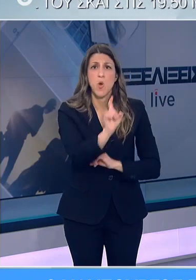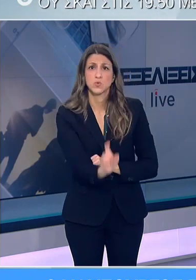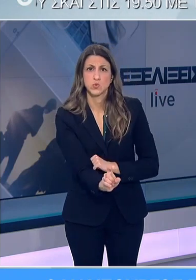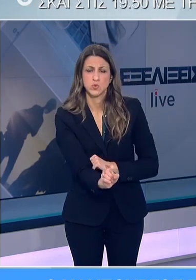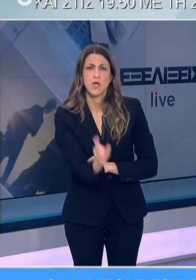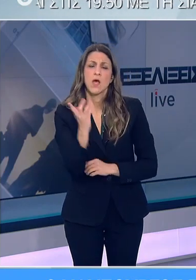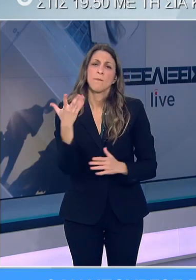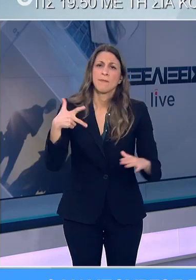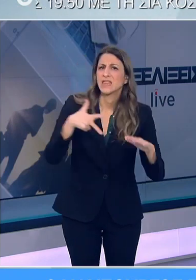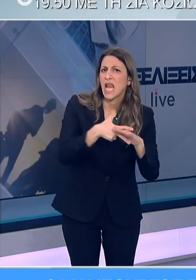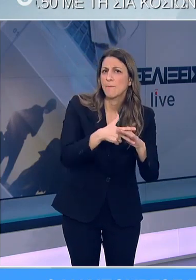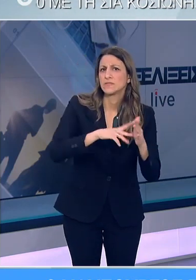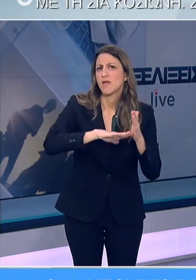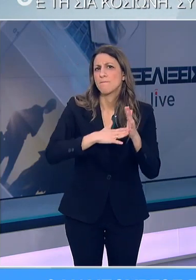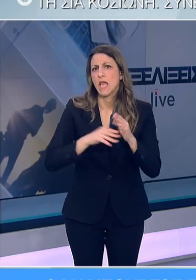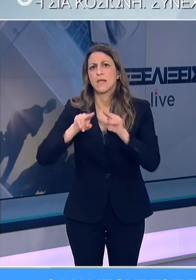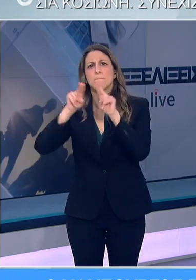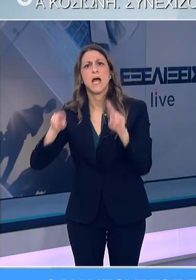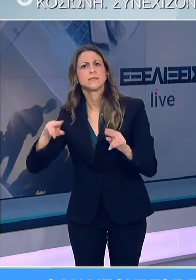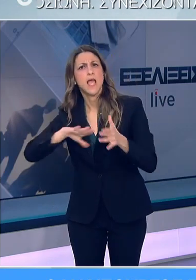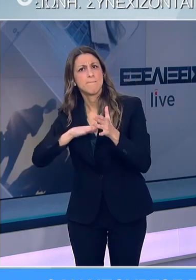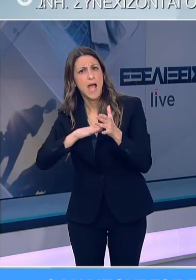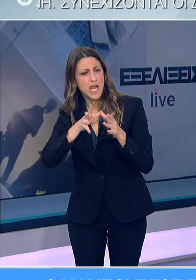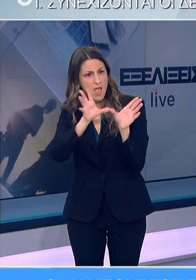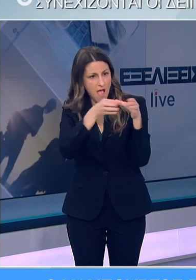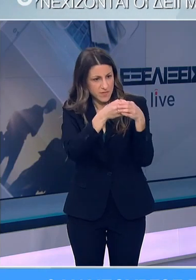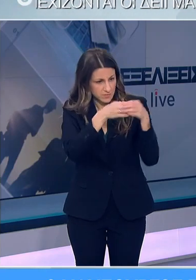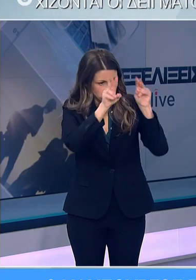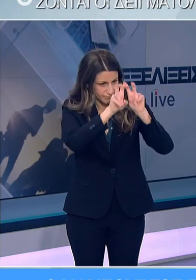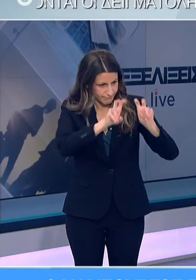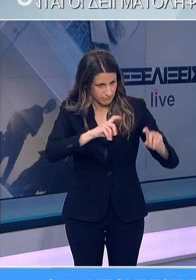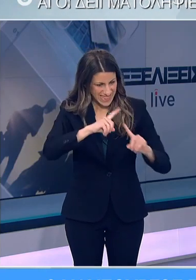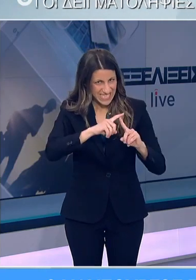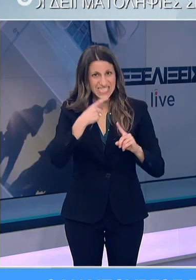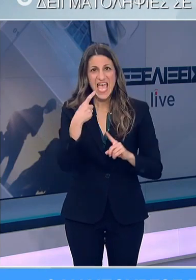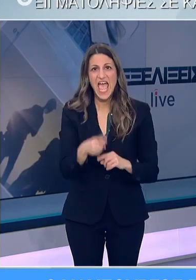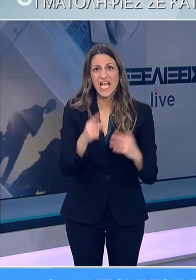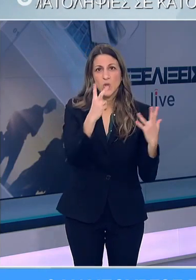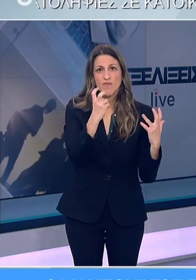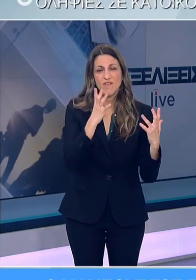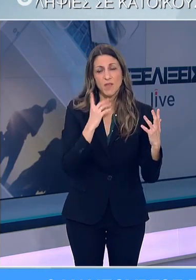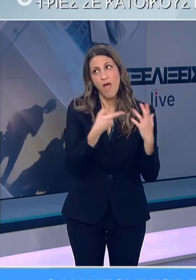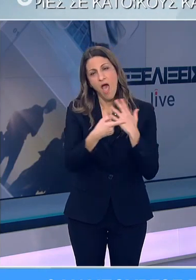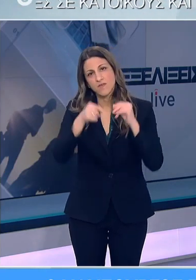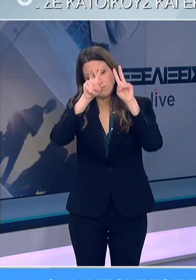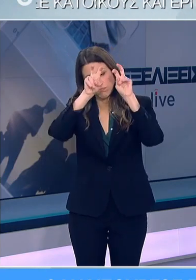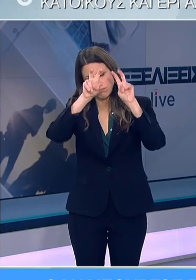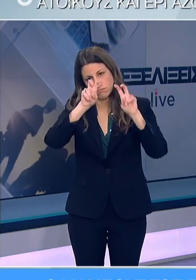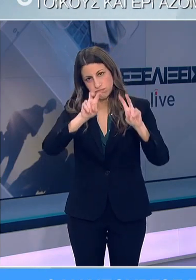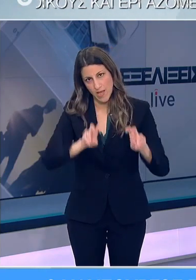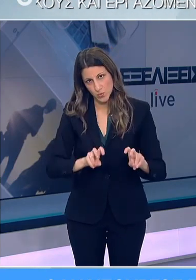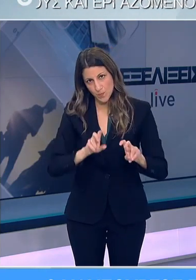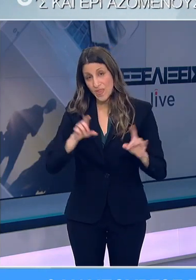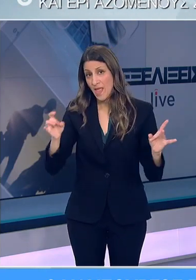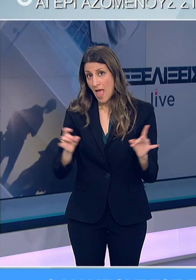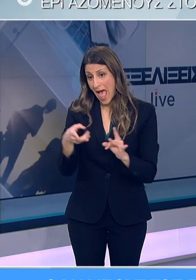φιλοξενούμενων στη δομή. Και μέσα από αυτά τα αποτελέσματα θα μπορέσουμε να αξιολογήσουμε, να σταθμίσουμε και να προτεραιοποιήσουμε τα μέτρα